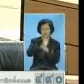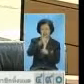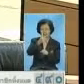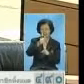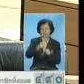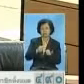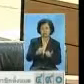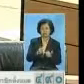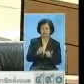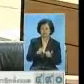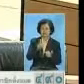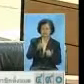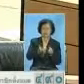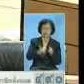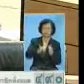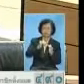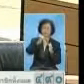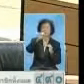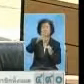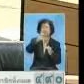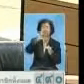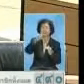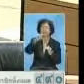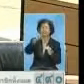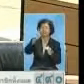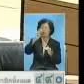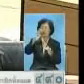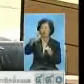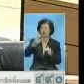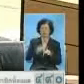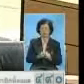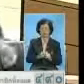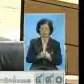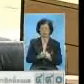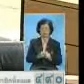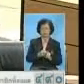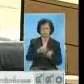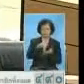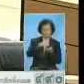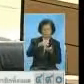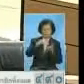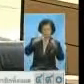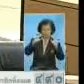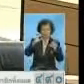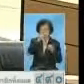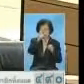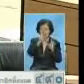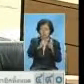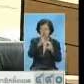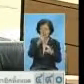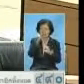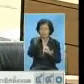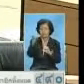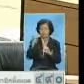ๆเลยและดีไม่ดีขึ้นไป 5-600 บาทนอกจากนี้นี่ผมก็อยากจะกราบเรียนไปยังรัฐบาลนะครับว่าเราต้องไปหาตลาดใหม่ๆด้วยในเฉพาะหน้